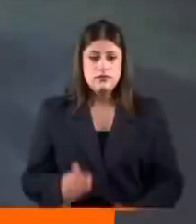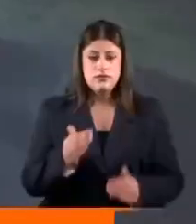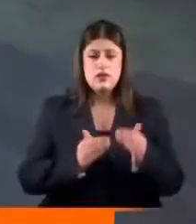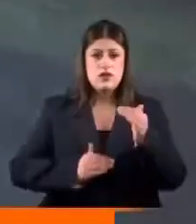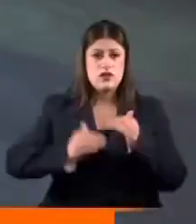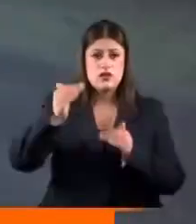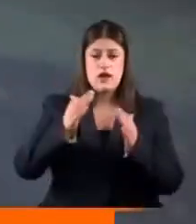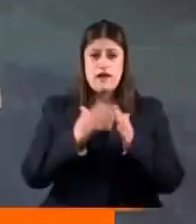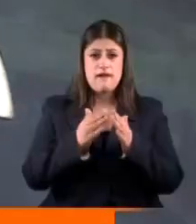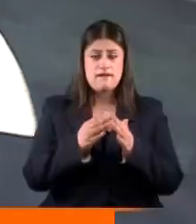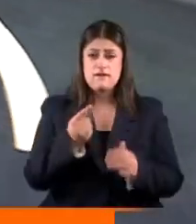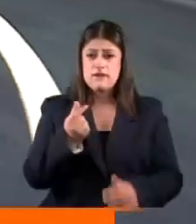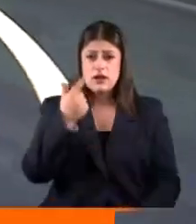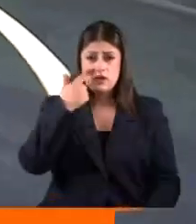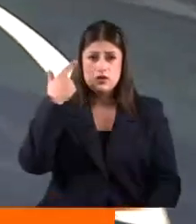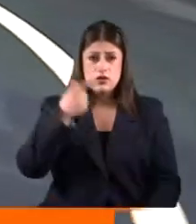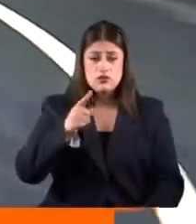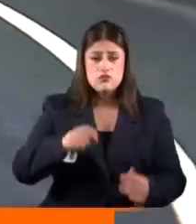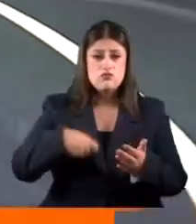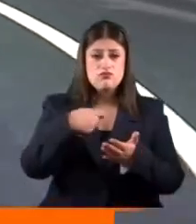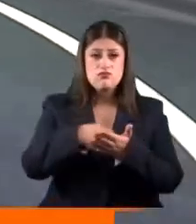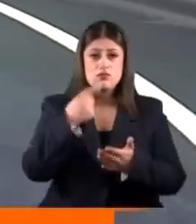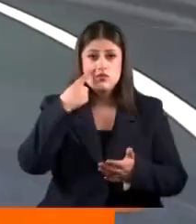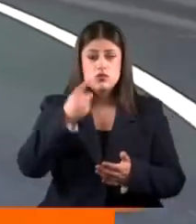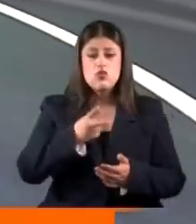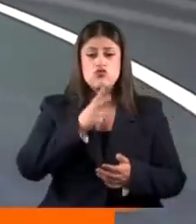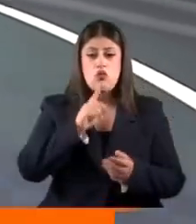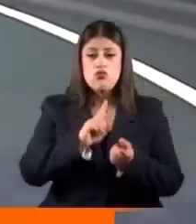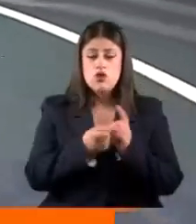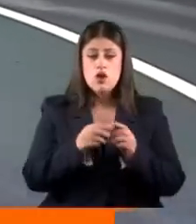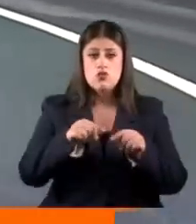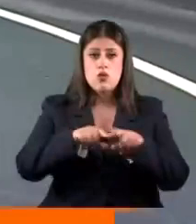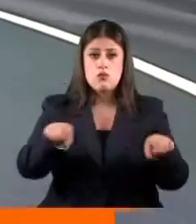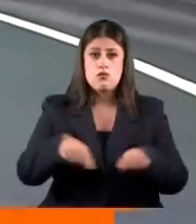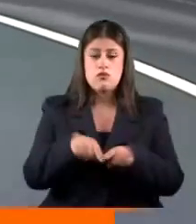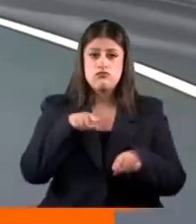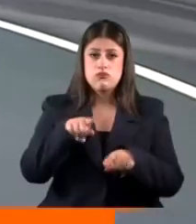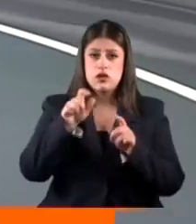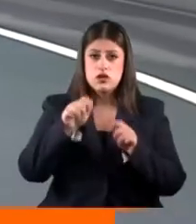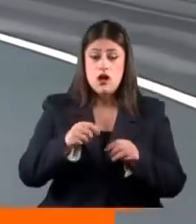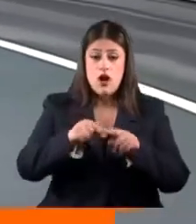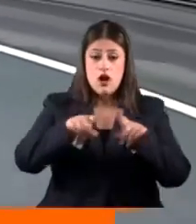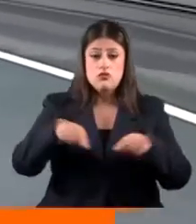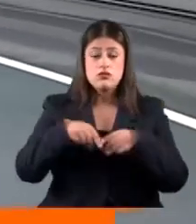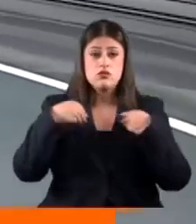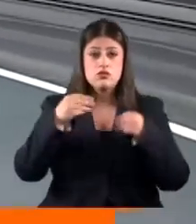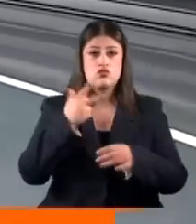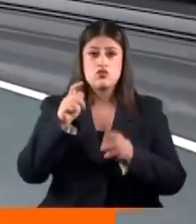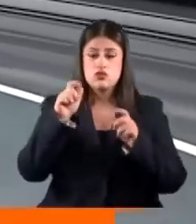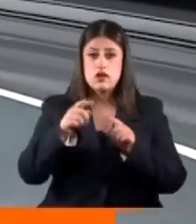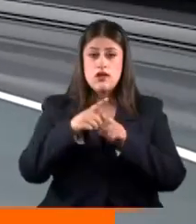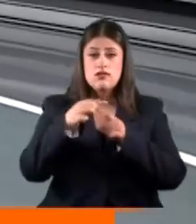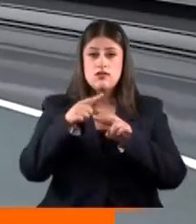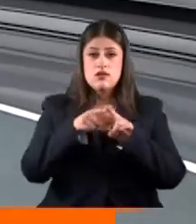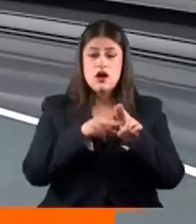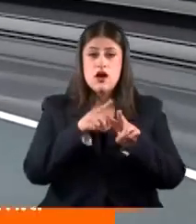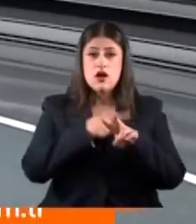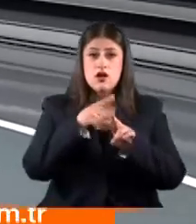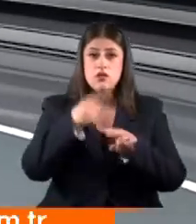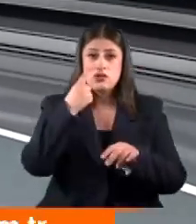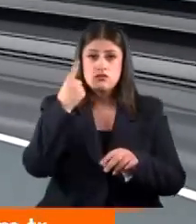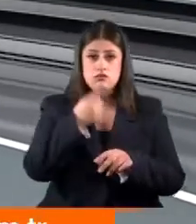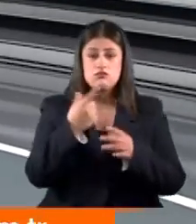Artan ev fiyatları yatırımcıyı son dönemde toprağa yöneltti. Arsa satışları patladı. Özellikle de Trakya bölgesinde. Tabii rakamlar